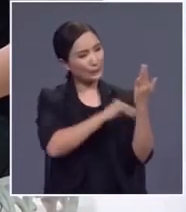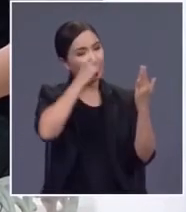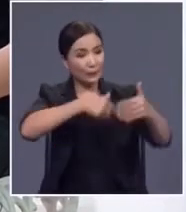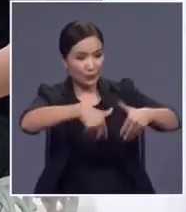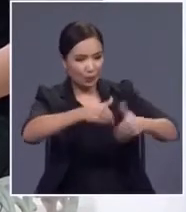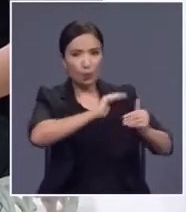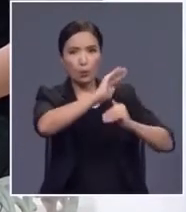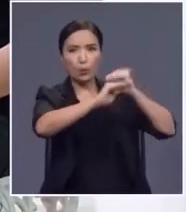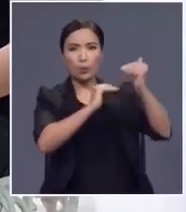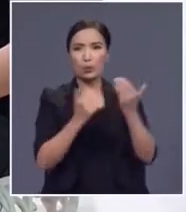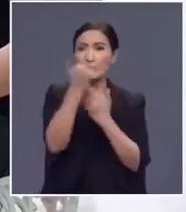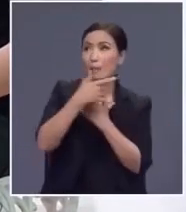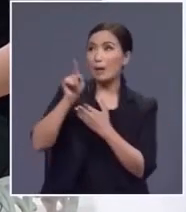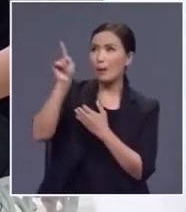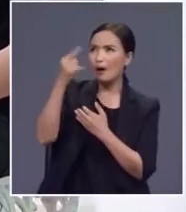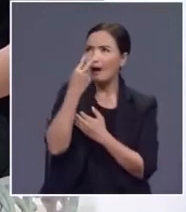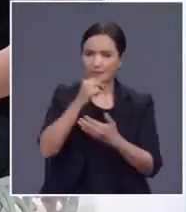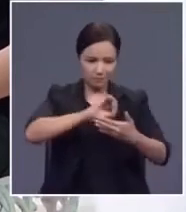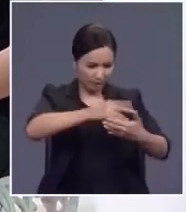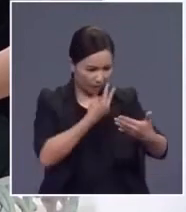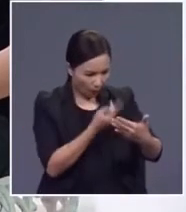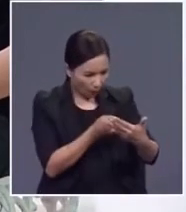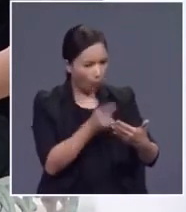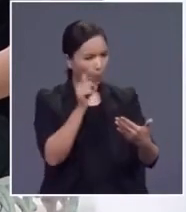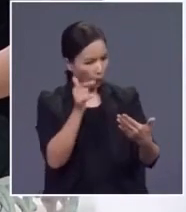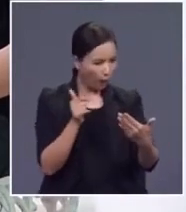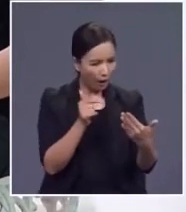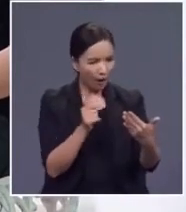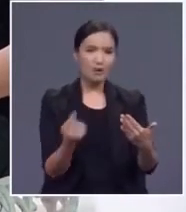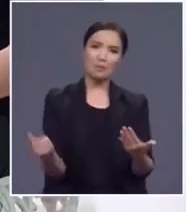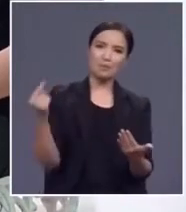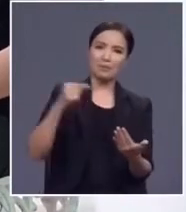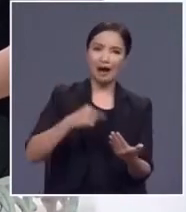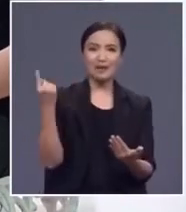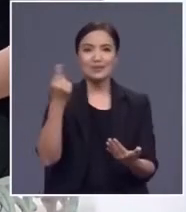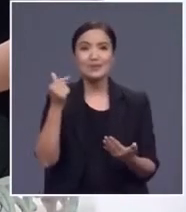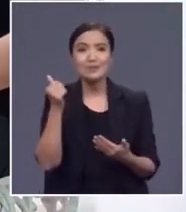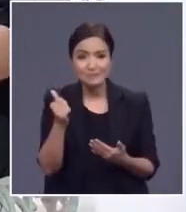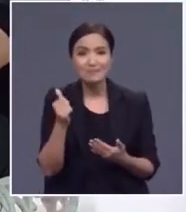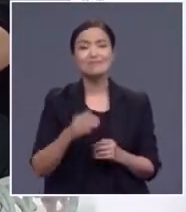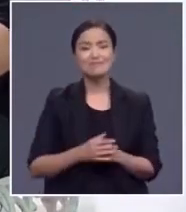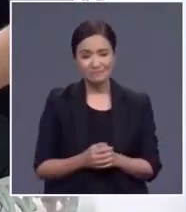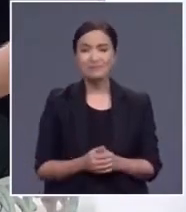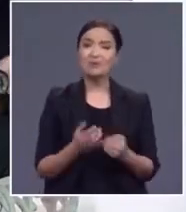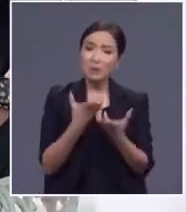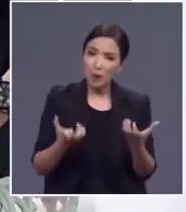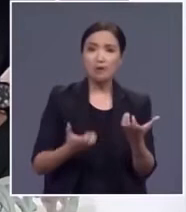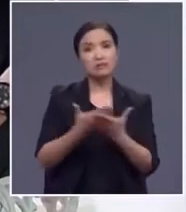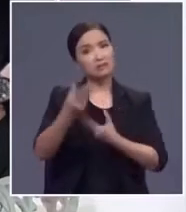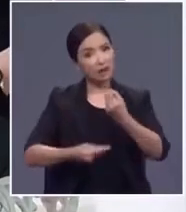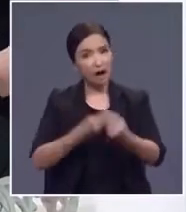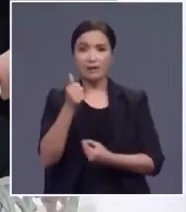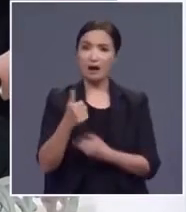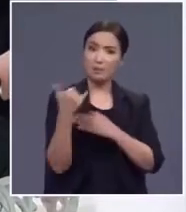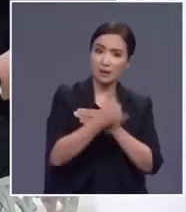ศก็เข้ามาท่องเที่ยวหรือสืบค้นหาข้อมูลเราในท้องถิ่นเราได้ท้องถิ่นเรา ไปได้ด้วย สืบค้นเขาได้และซื้อขายกันระหว่างประเทศได้นี่เห็น